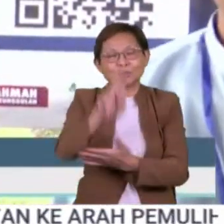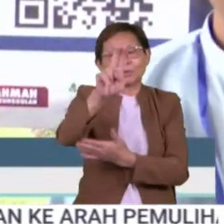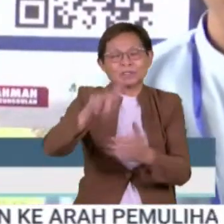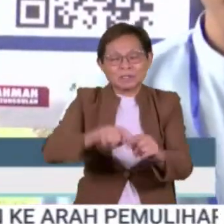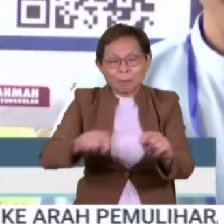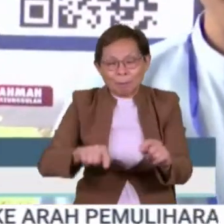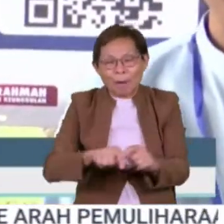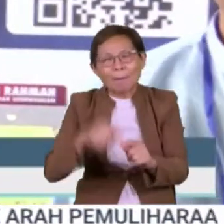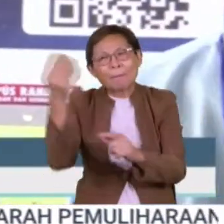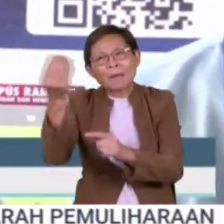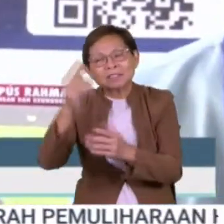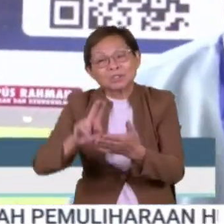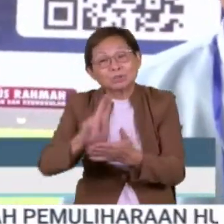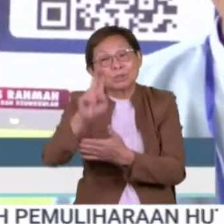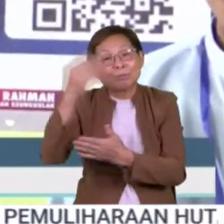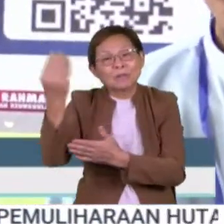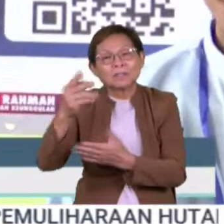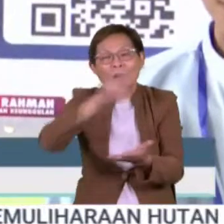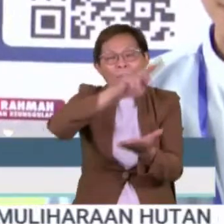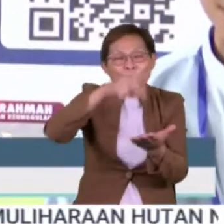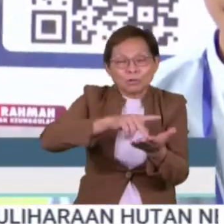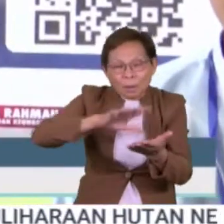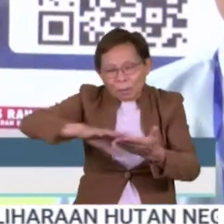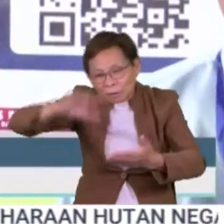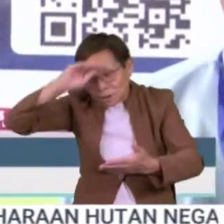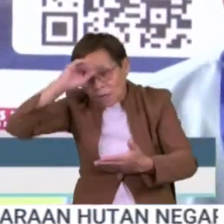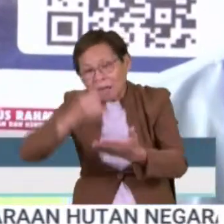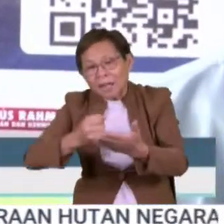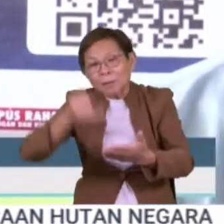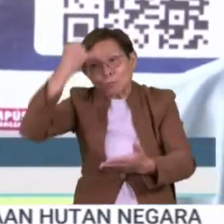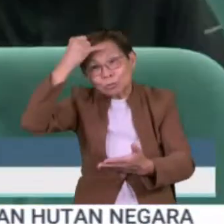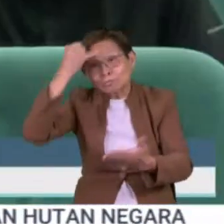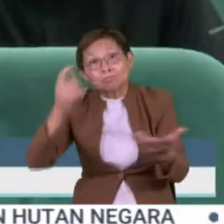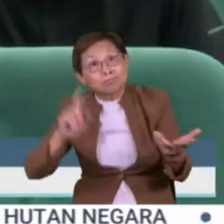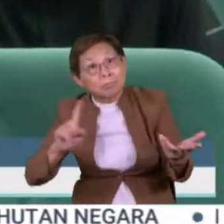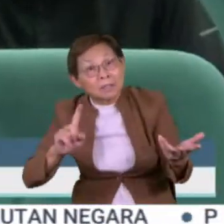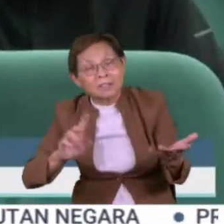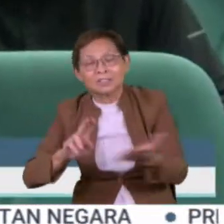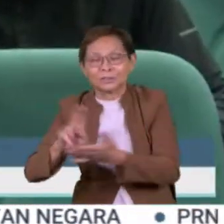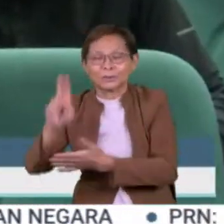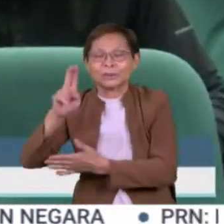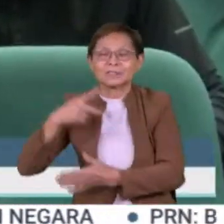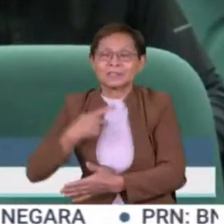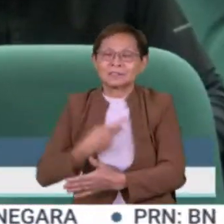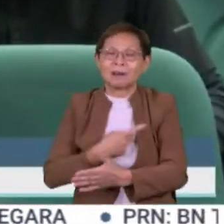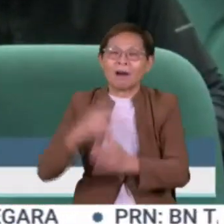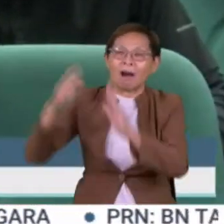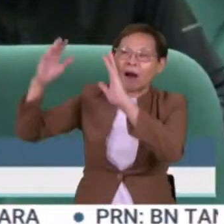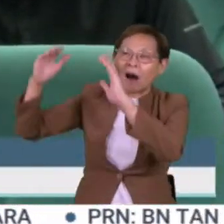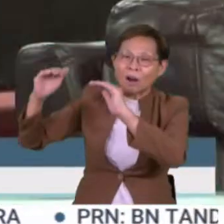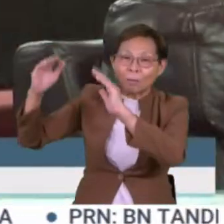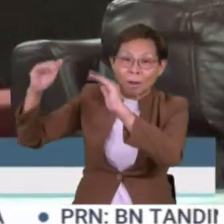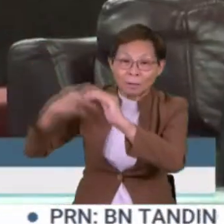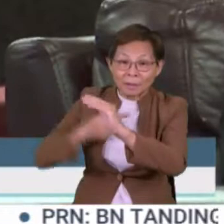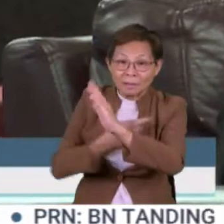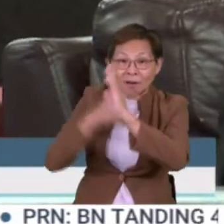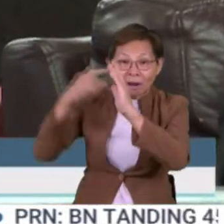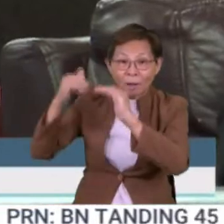biasa cuma tempat pusat pengajian tuh ilmu adalah dinasti jadi kita harap daripada